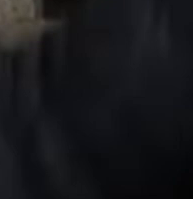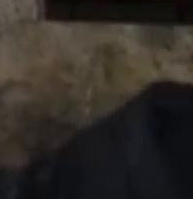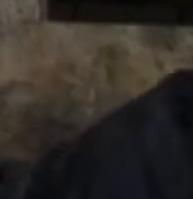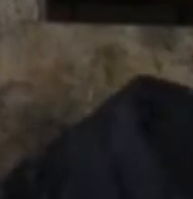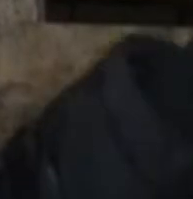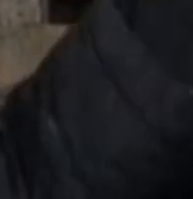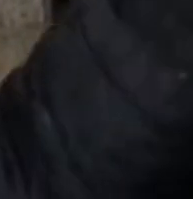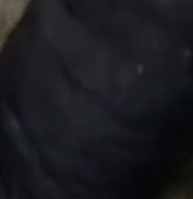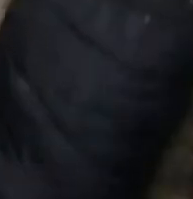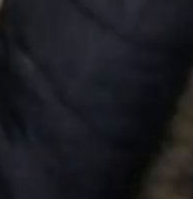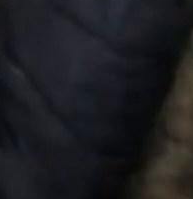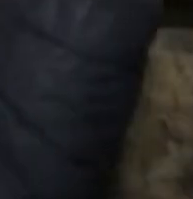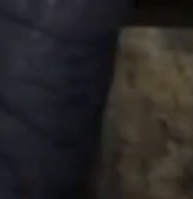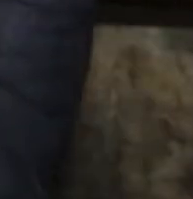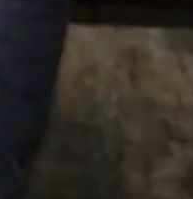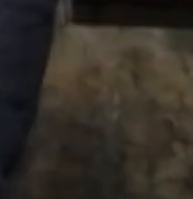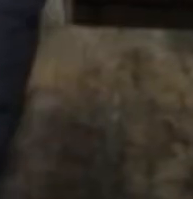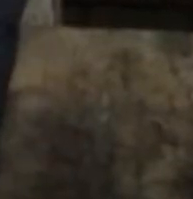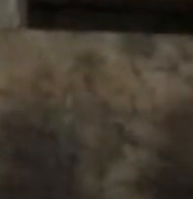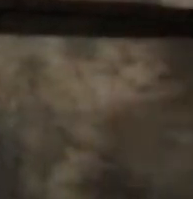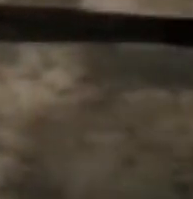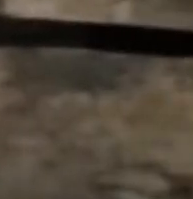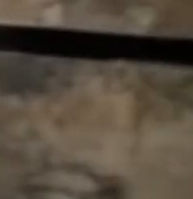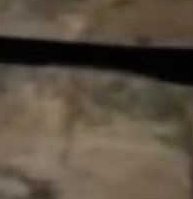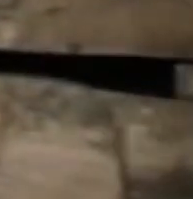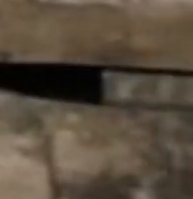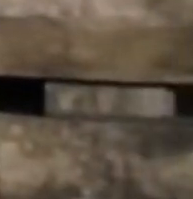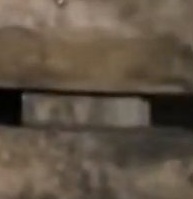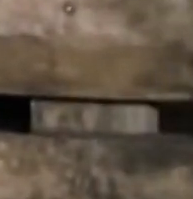Татусь. І він татусь. І він татусь. Ай, ай, ще